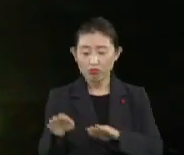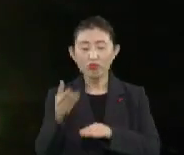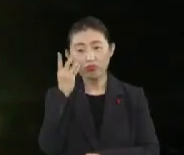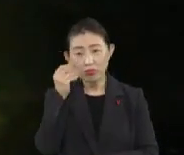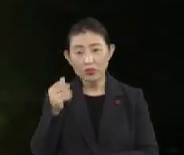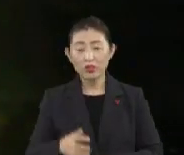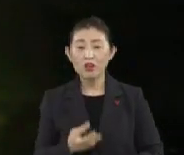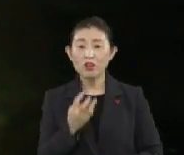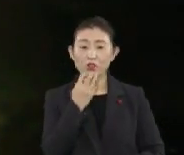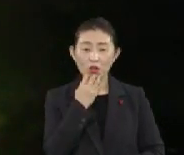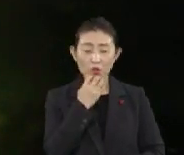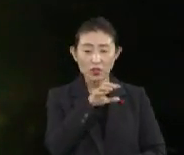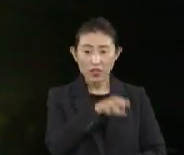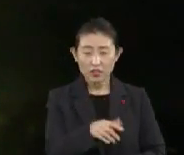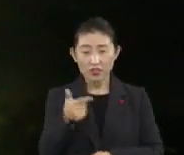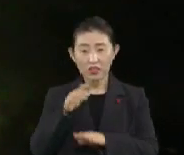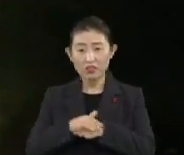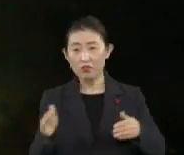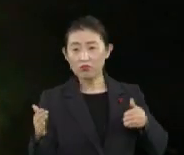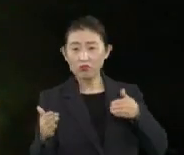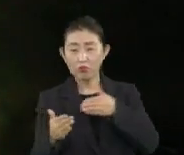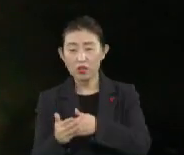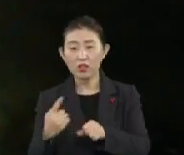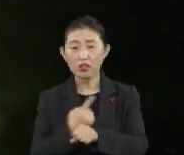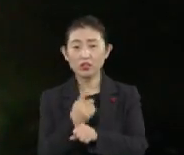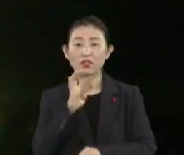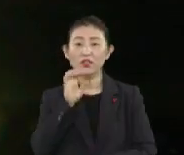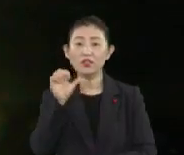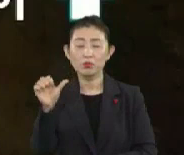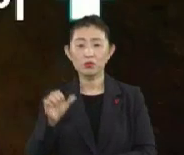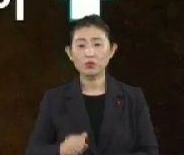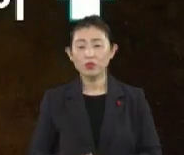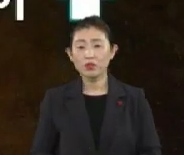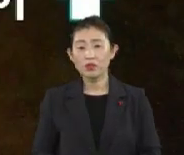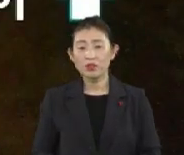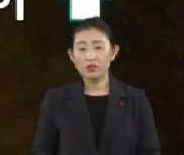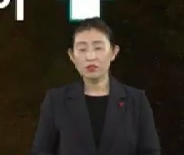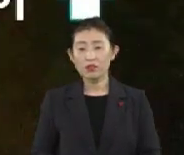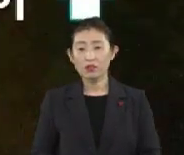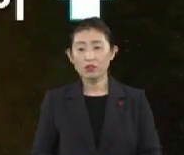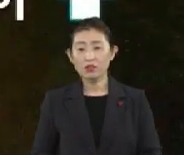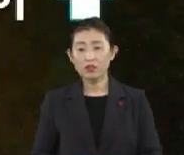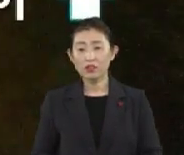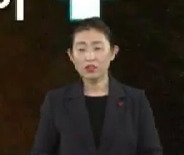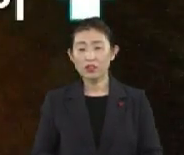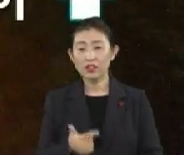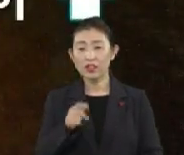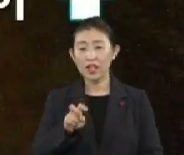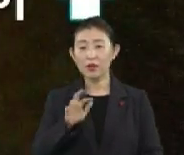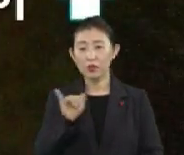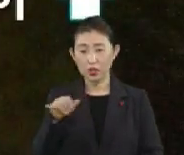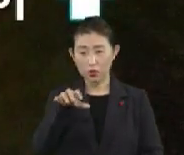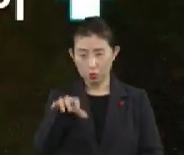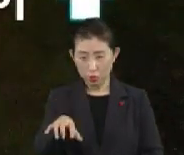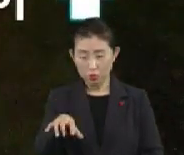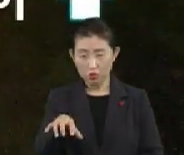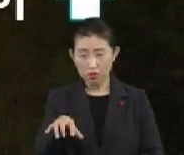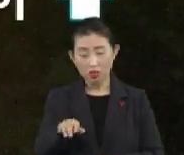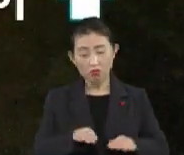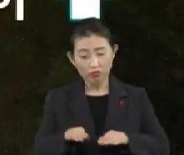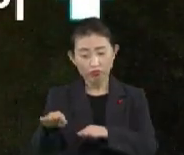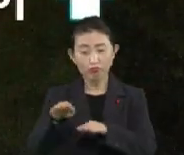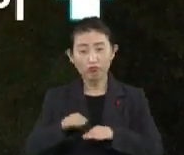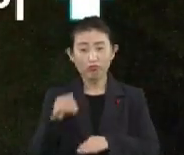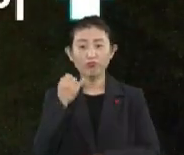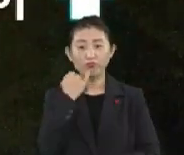수월합니다. 서울요금소부터 대전까지는 1시간 45분이면 되겠습니다. 중부고속도로 남이 쪽으로도 충청권 상황 많이